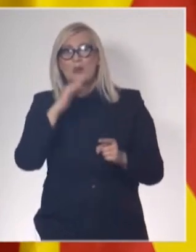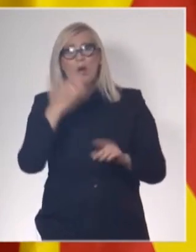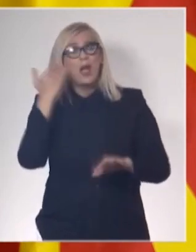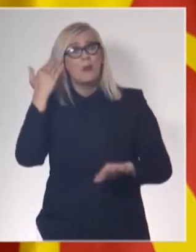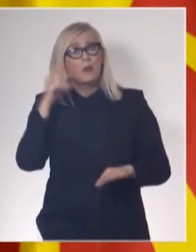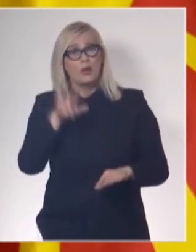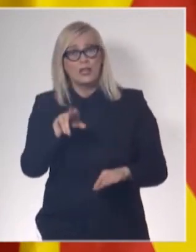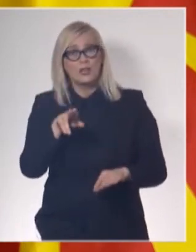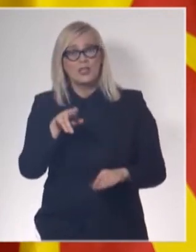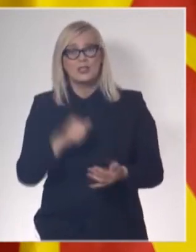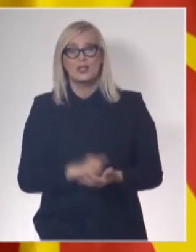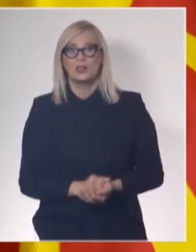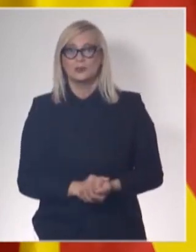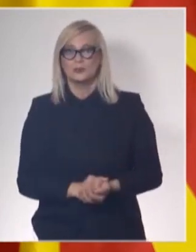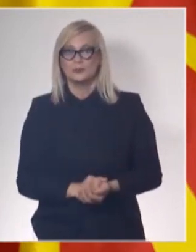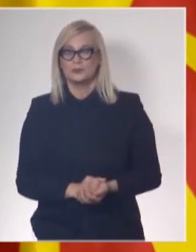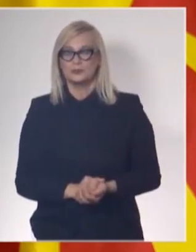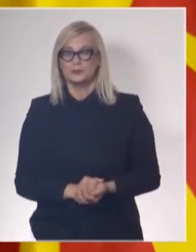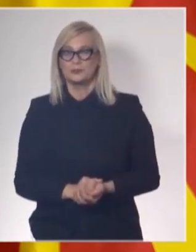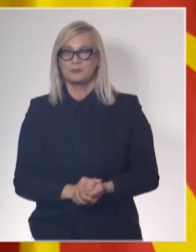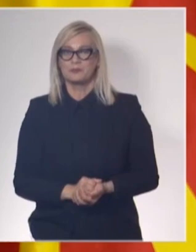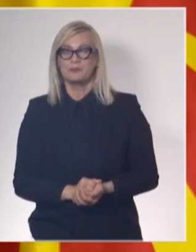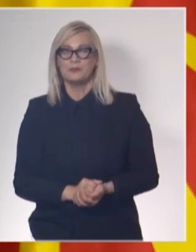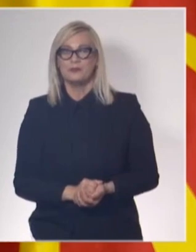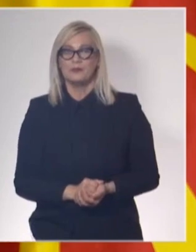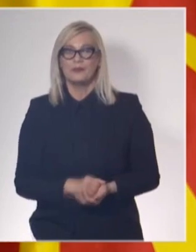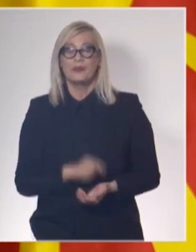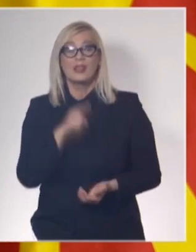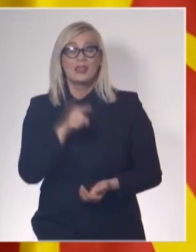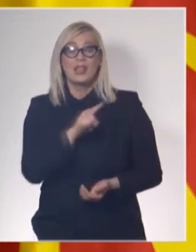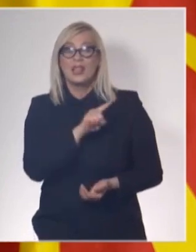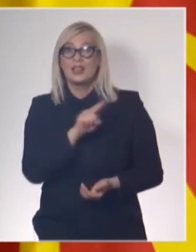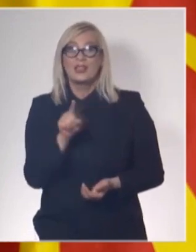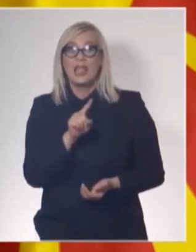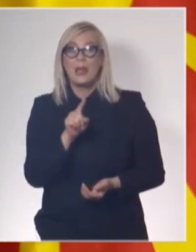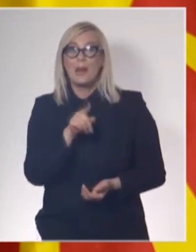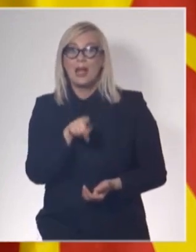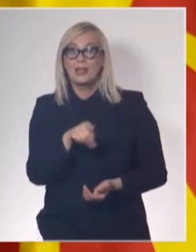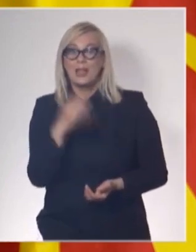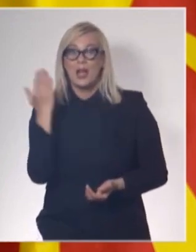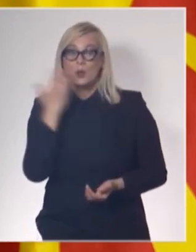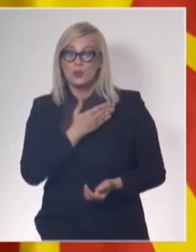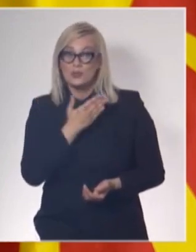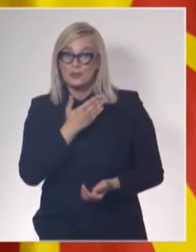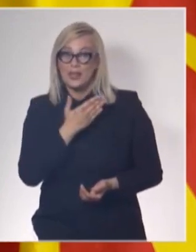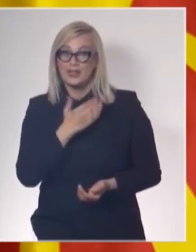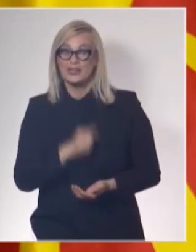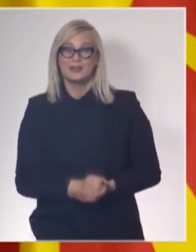човековите права, и тоа се вредностите кои ги споделува секој граѓанин на нашата држава.